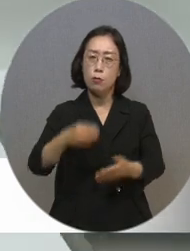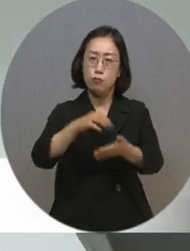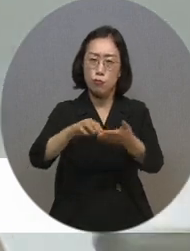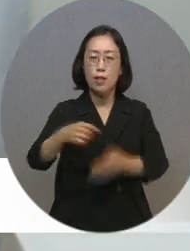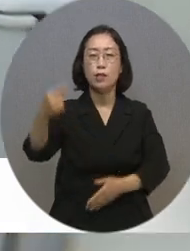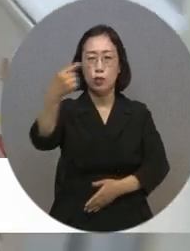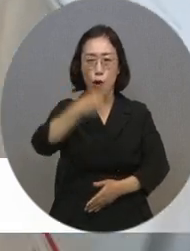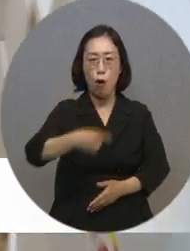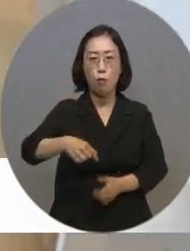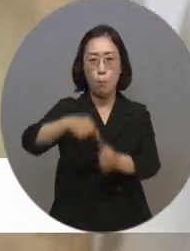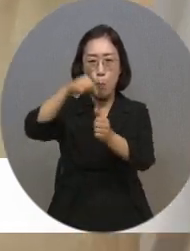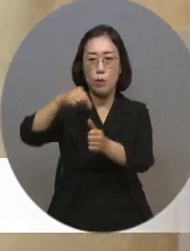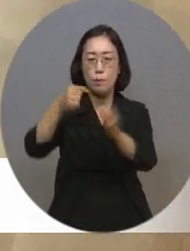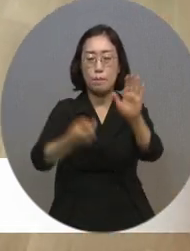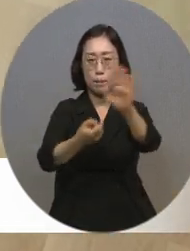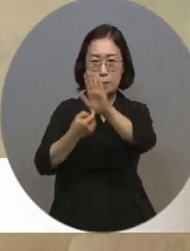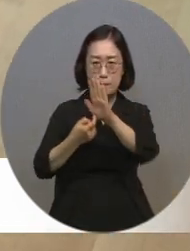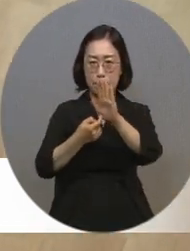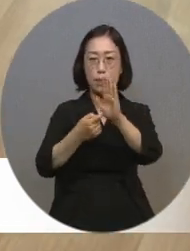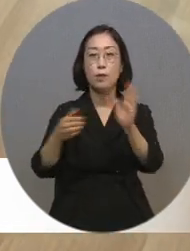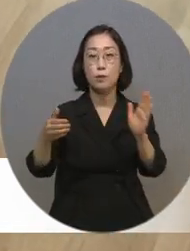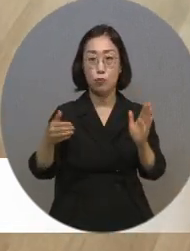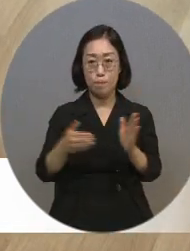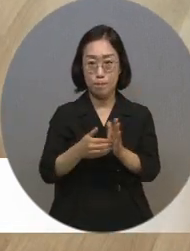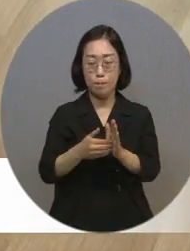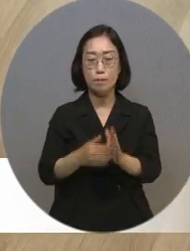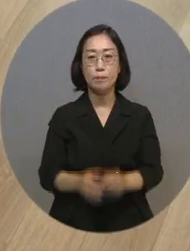공모합니다 복지뉴스 박입니다